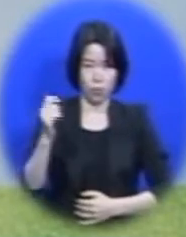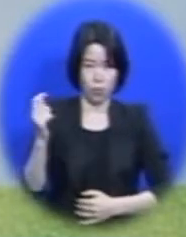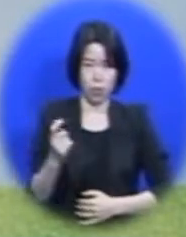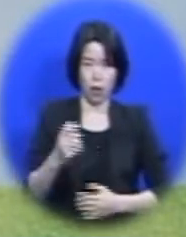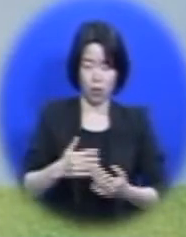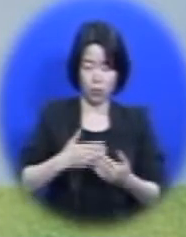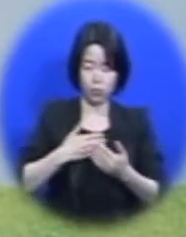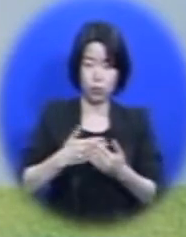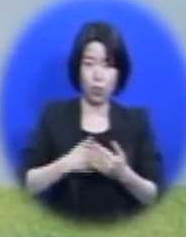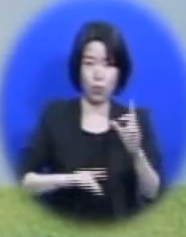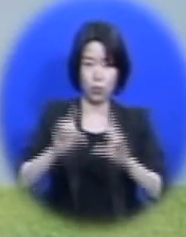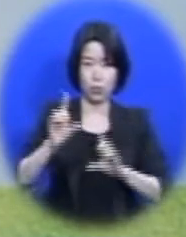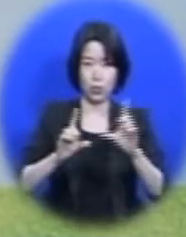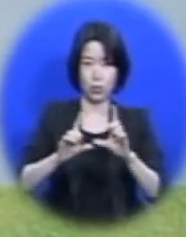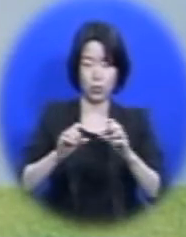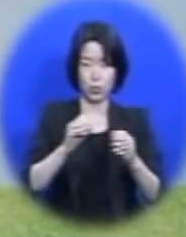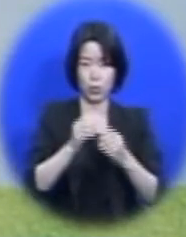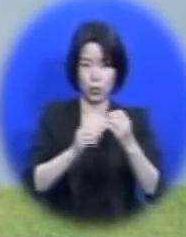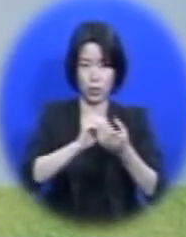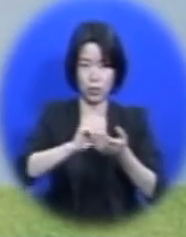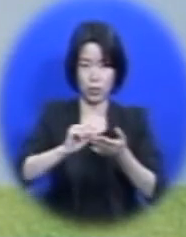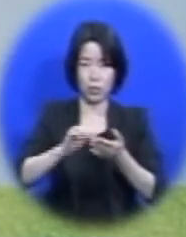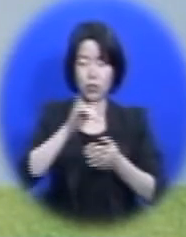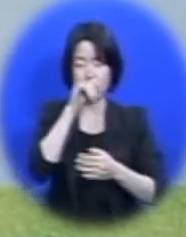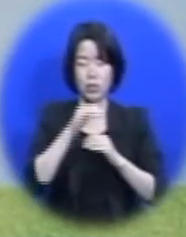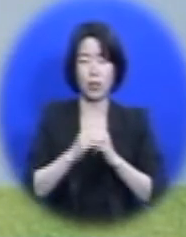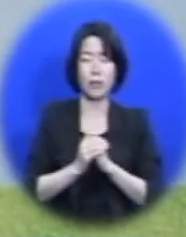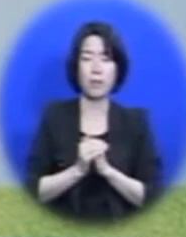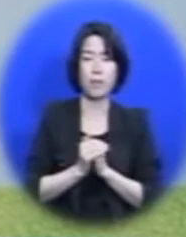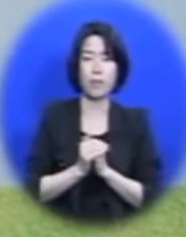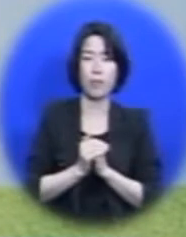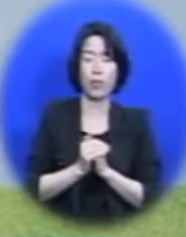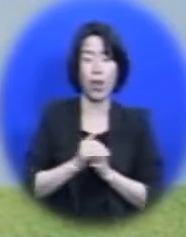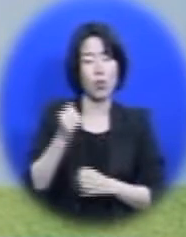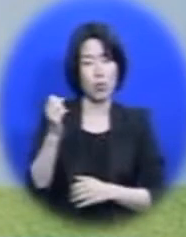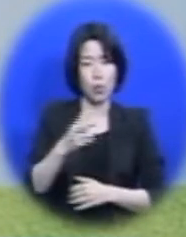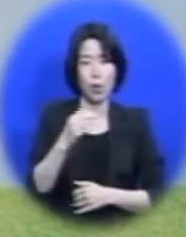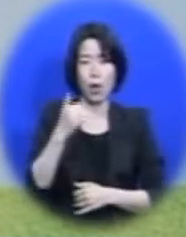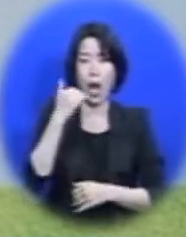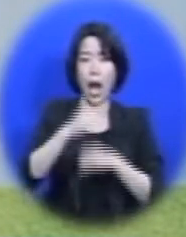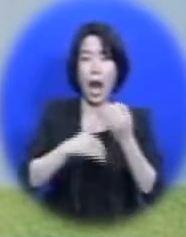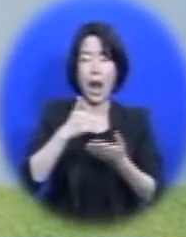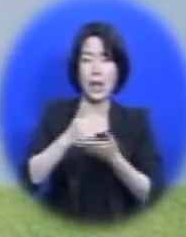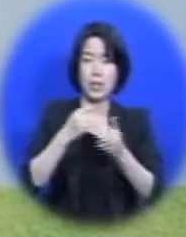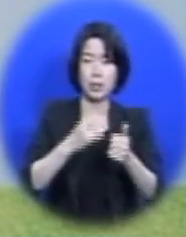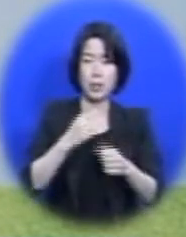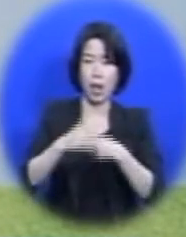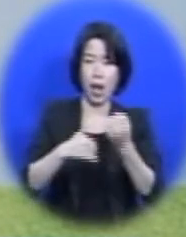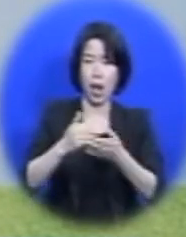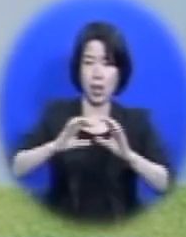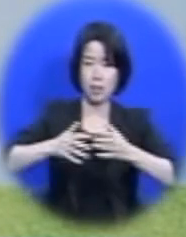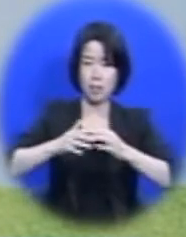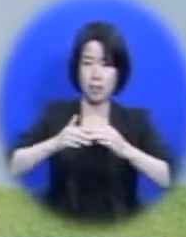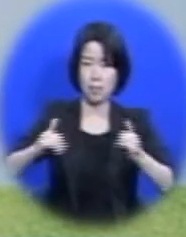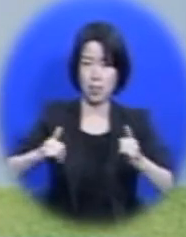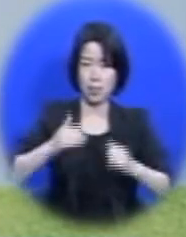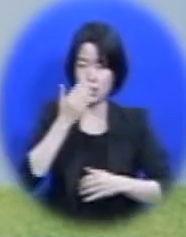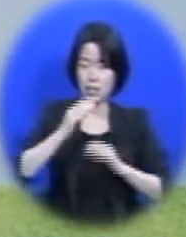두려울 모습으로 묘사되어지고 있습니다. 그리고 하나님께서 하나님의 백성인 이스라엘